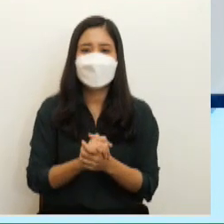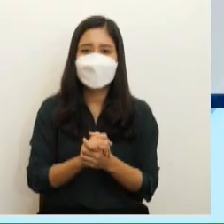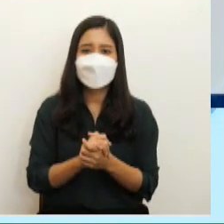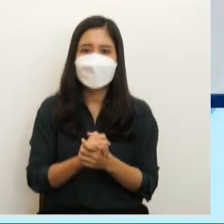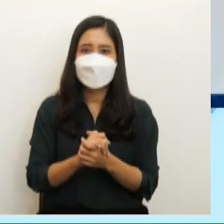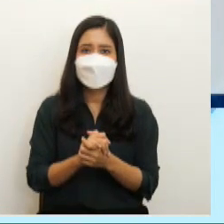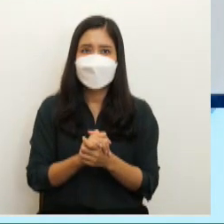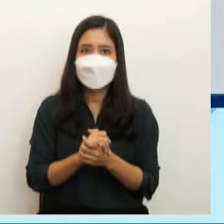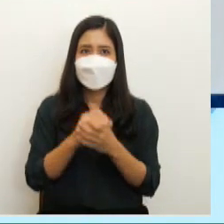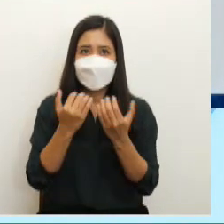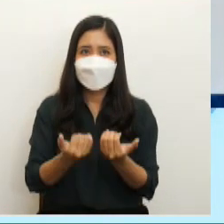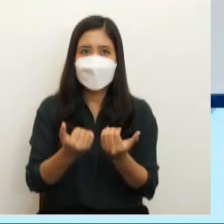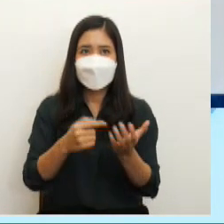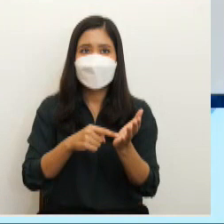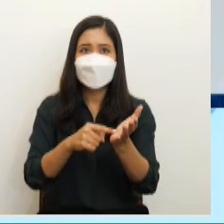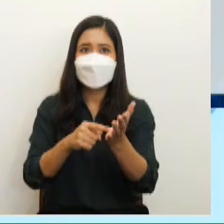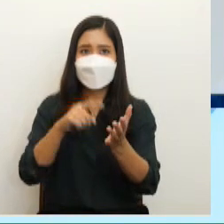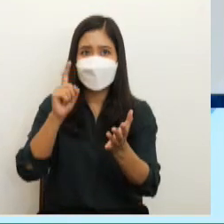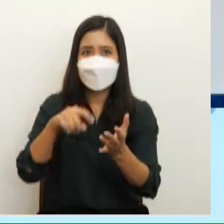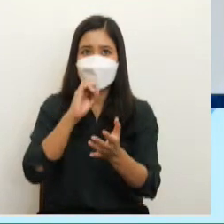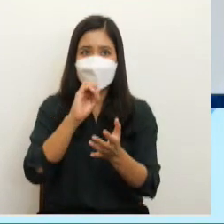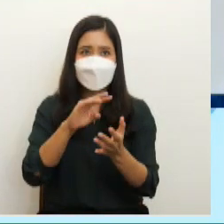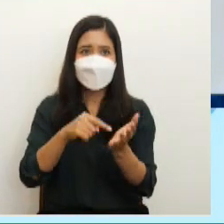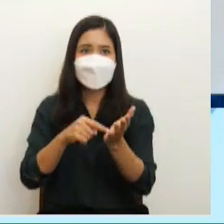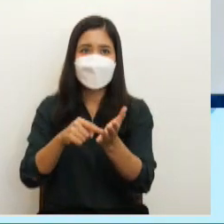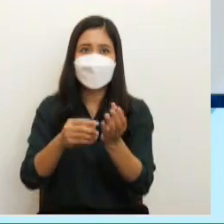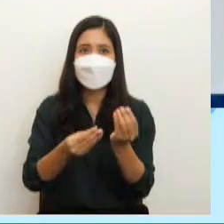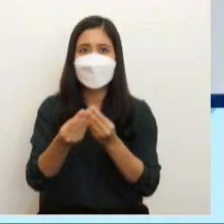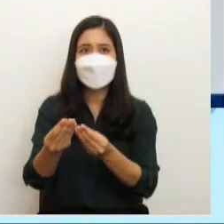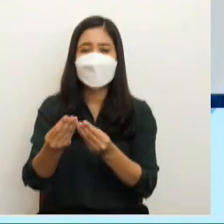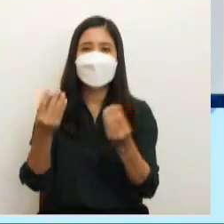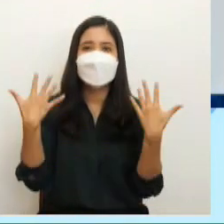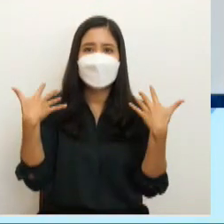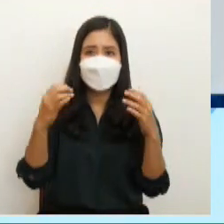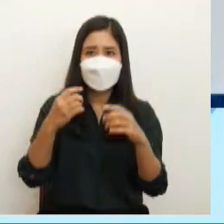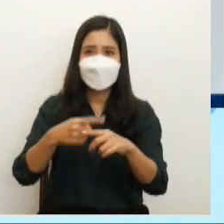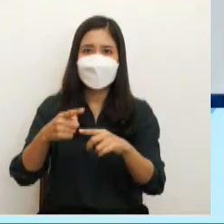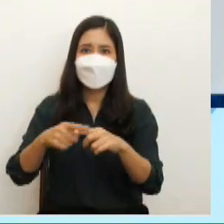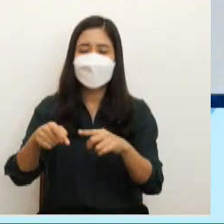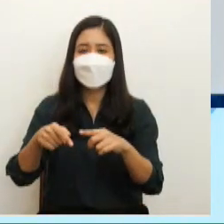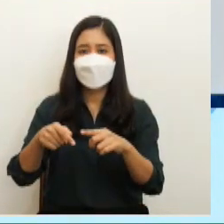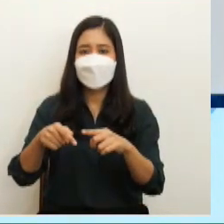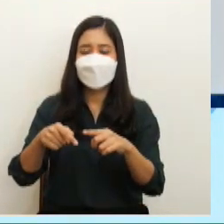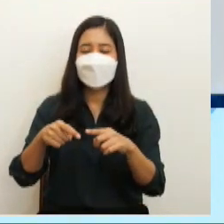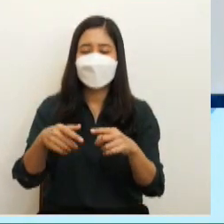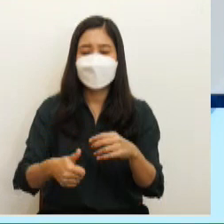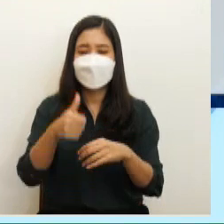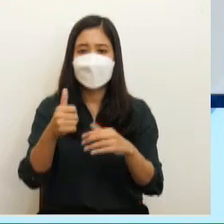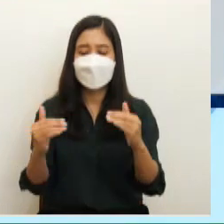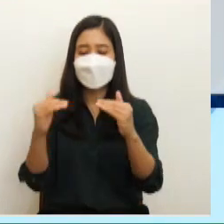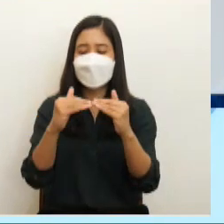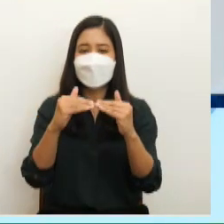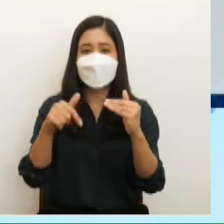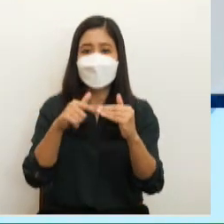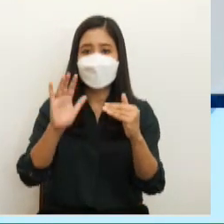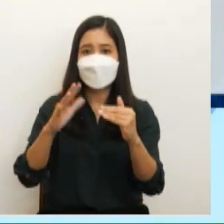ากรทางการศึกษานั้นนะครับต้องแยกออกเป็น2กรณีนะครับถ้าเป็นข้าราชการนะฮะเราจะได้รับการรักษา